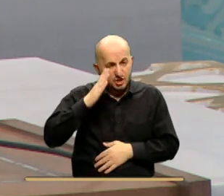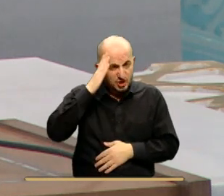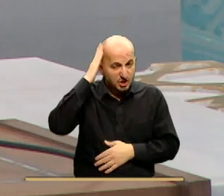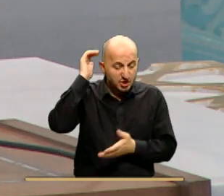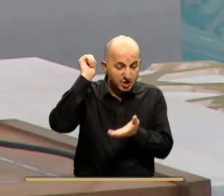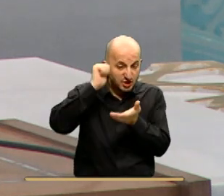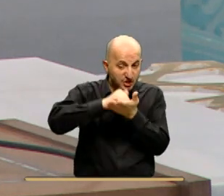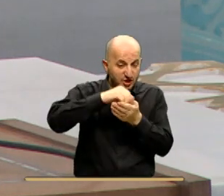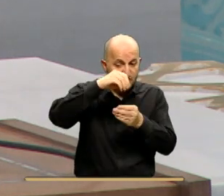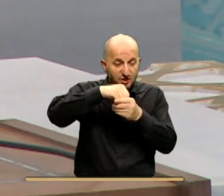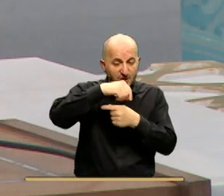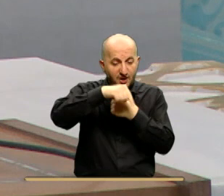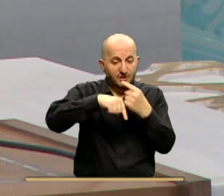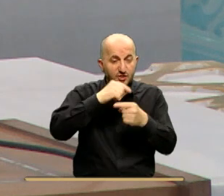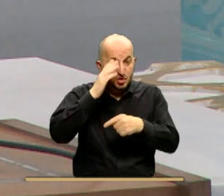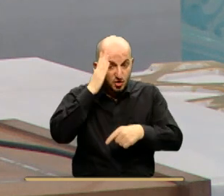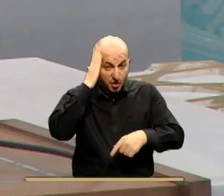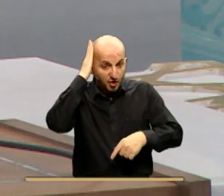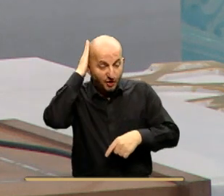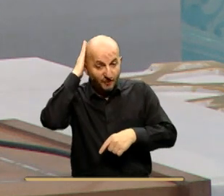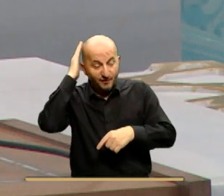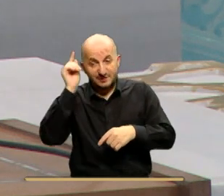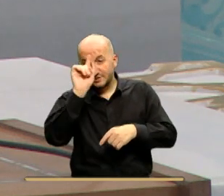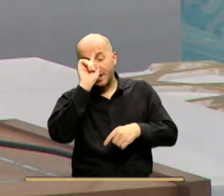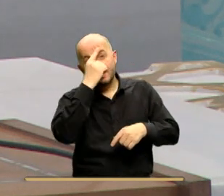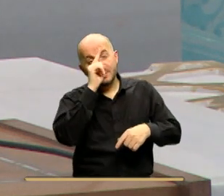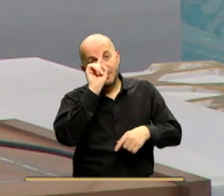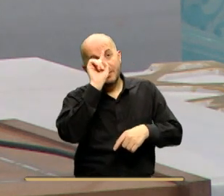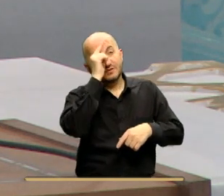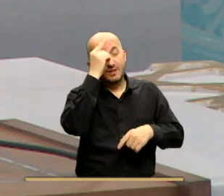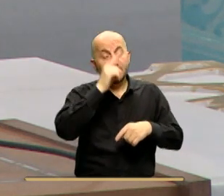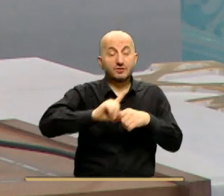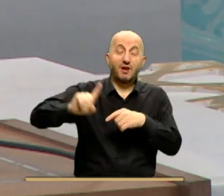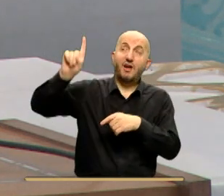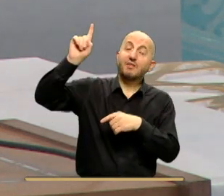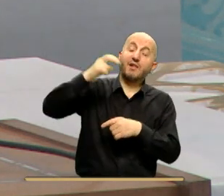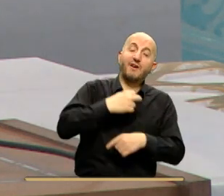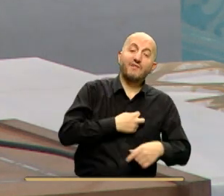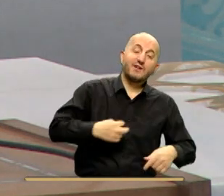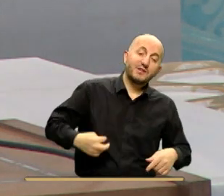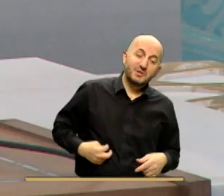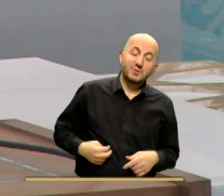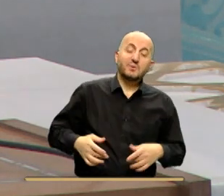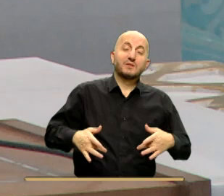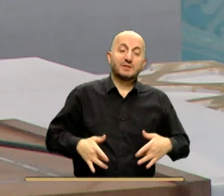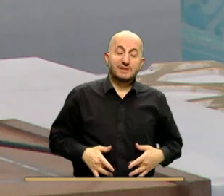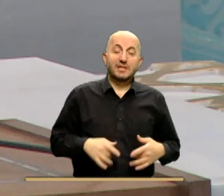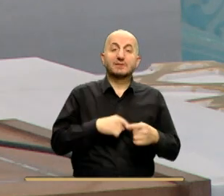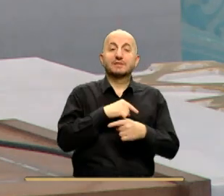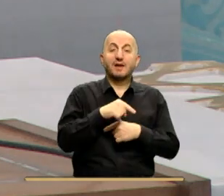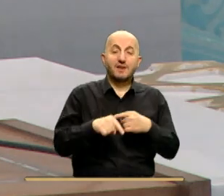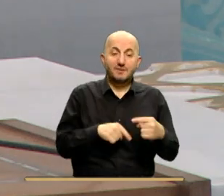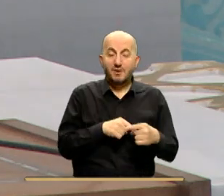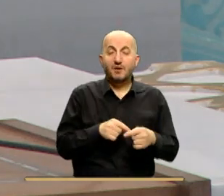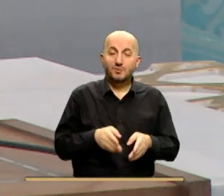secdede arayacağız. Şerefi sadece ve sadece Allah Resulü'nün rızasında,